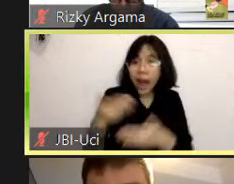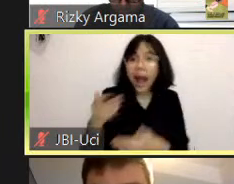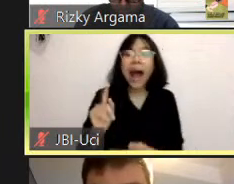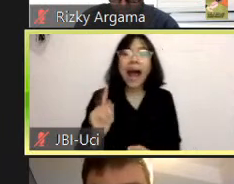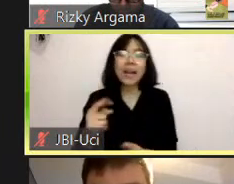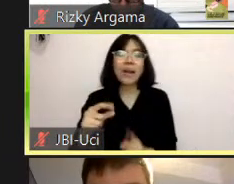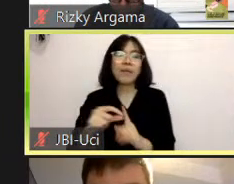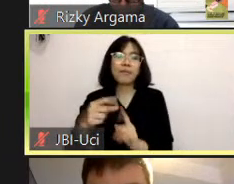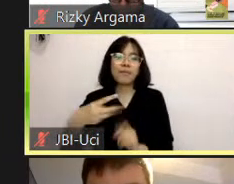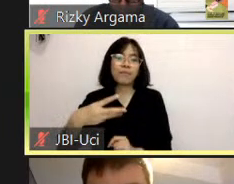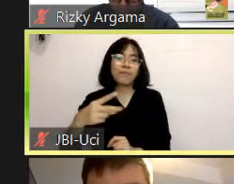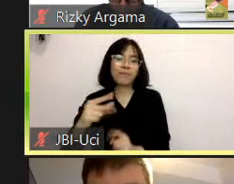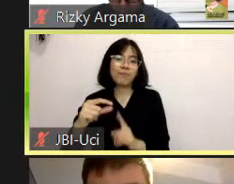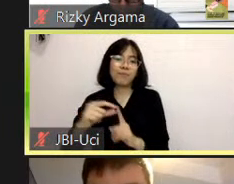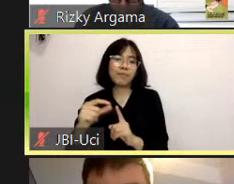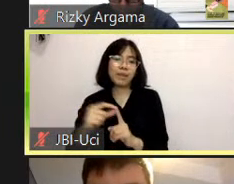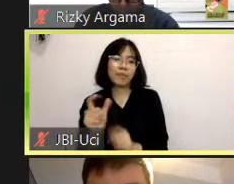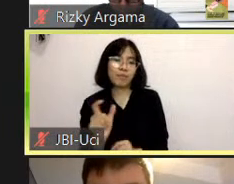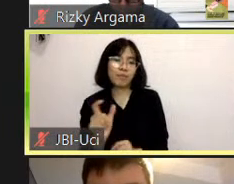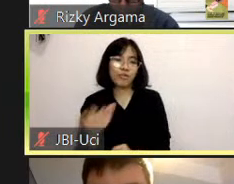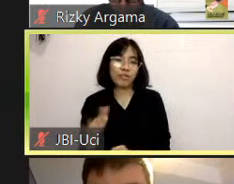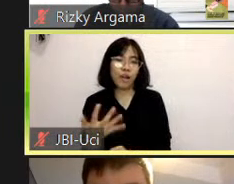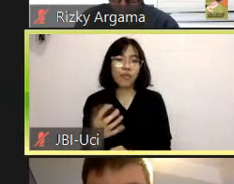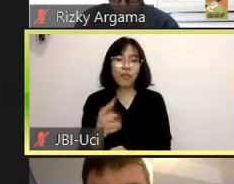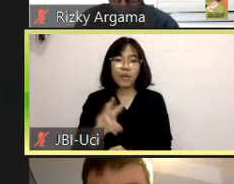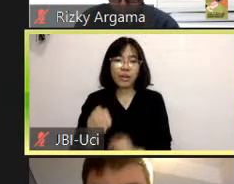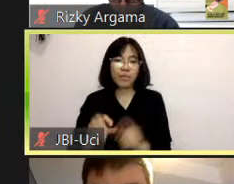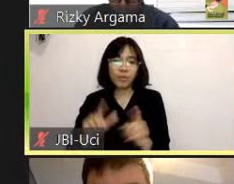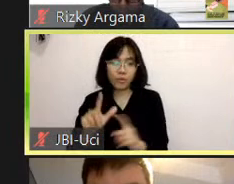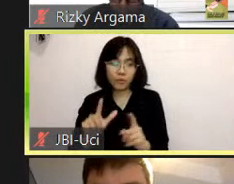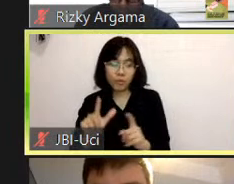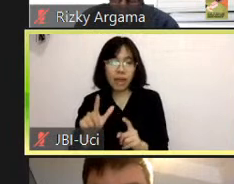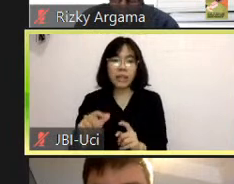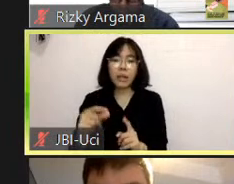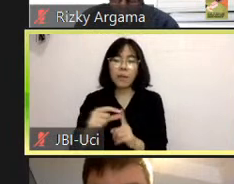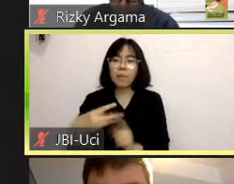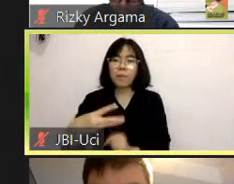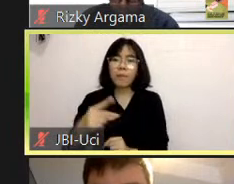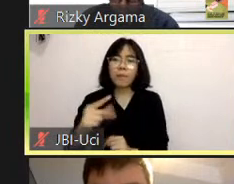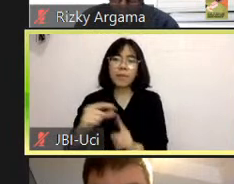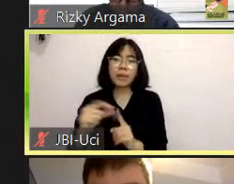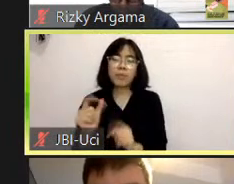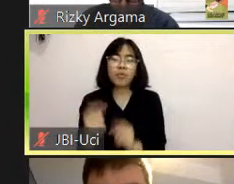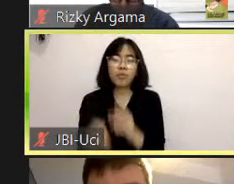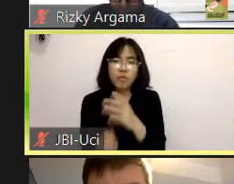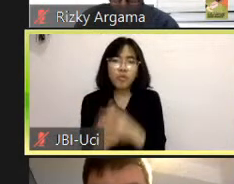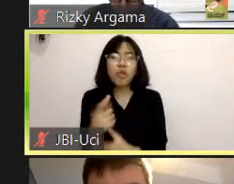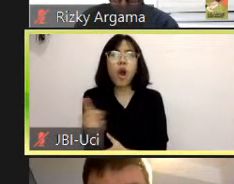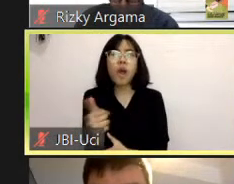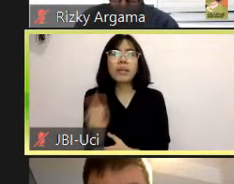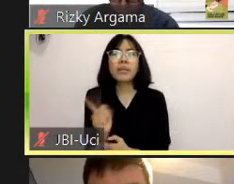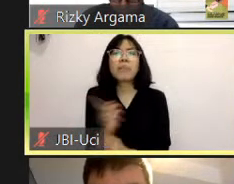2013, balik ke belakang lagi adalah Undang-Undang Ormas tahun 85. Di situ